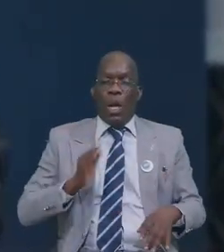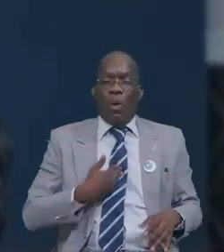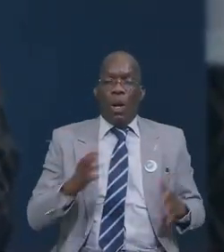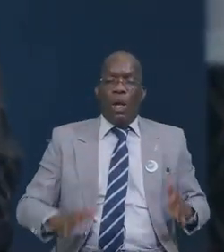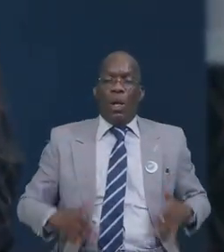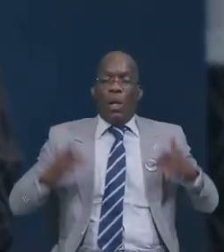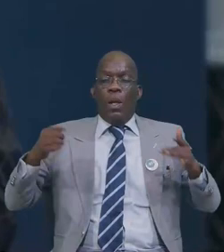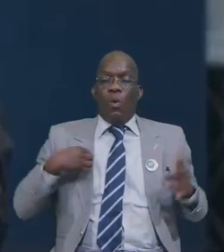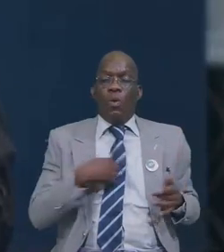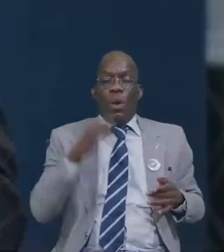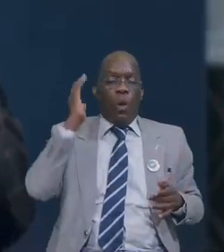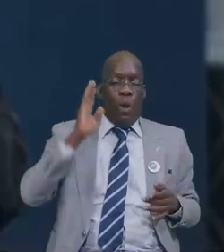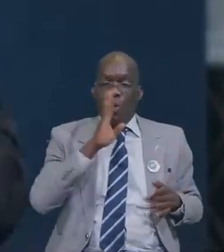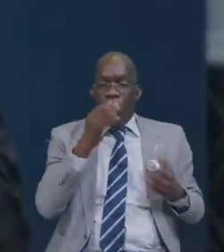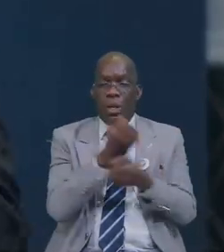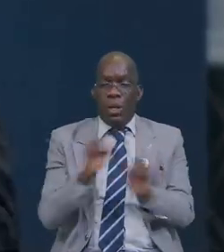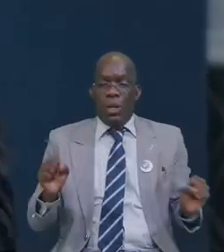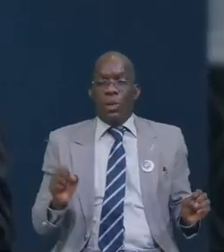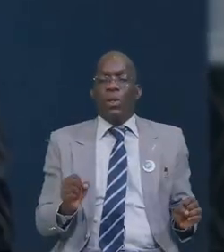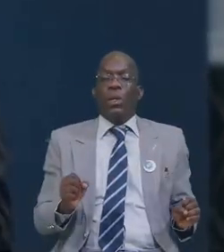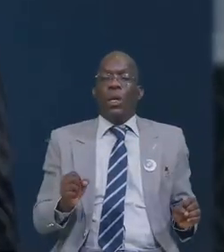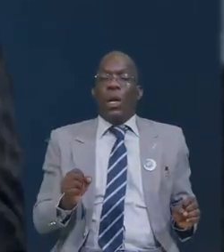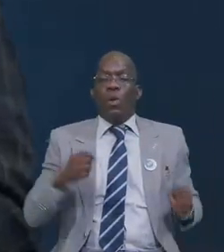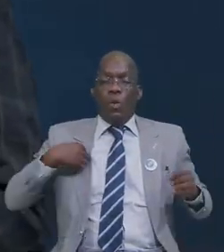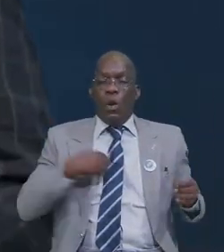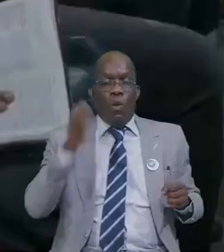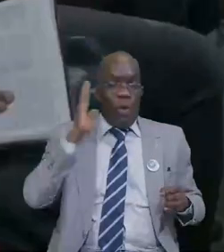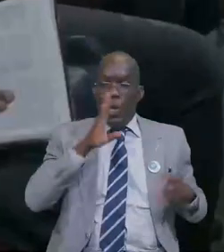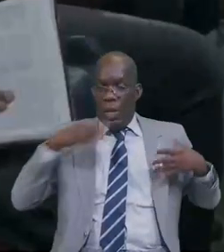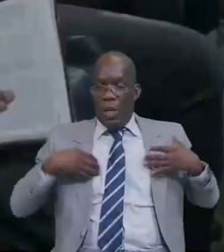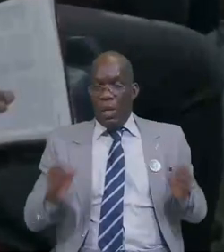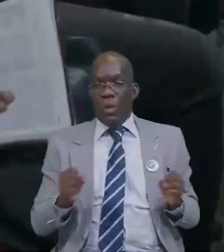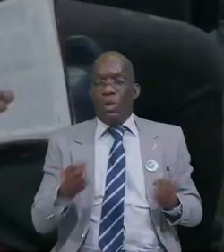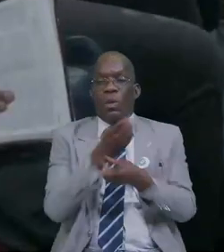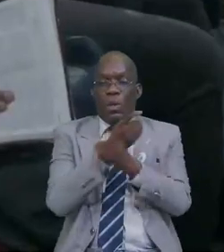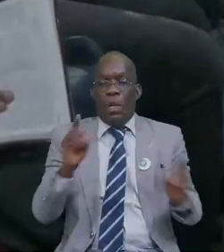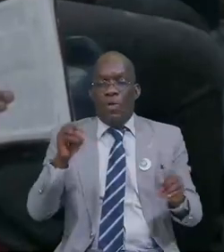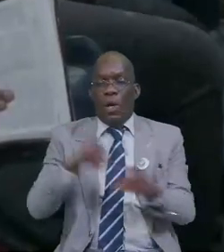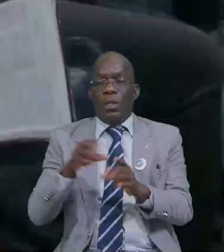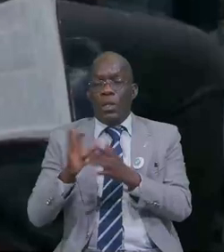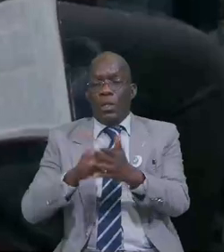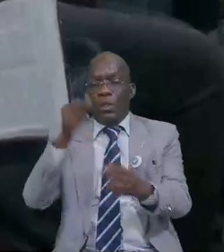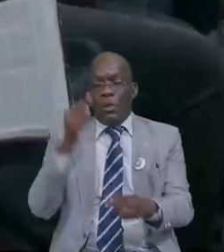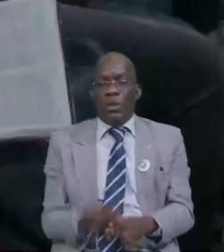vies et nous serons guéris, délivrés au nom de Jésus.